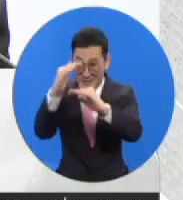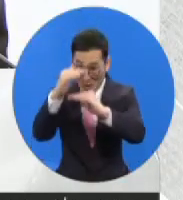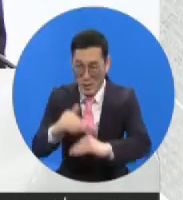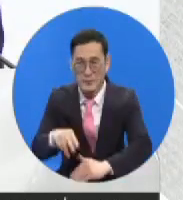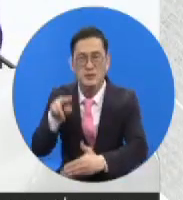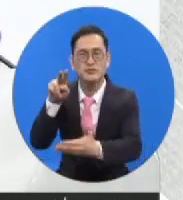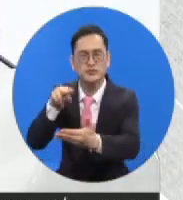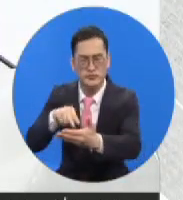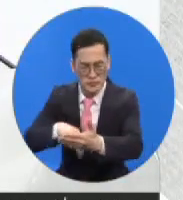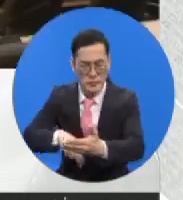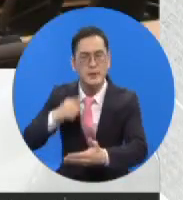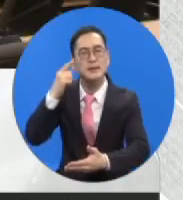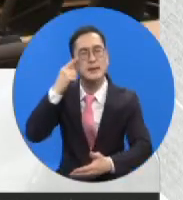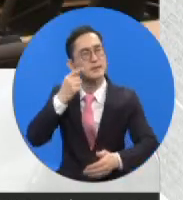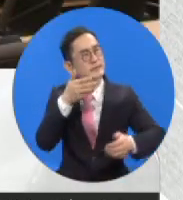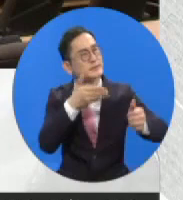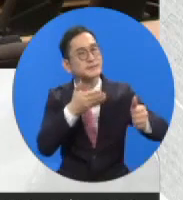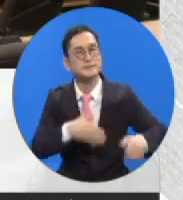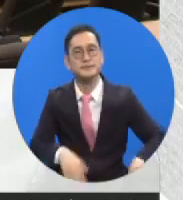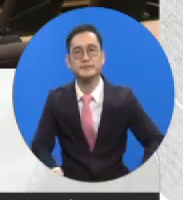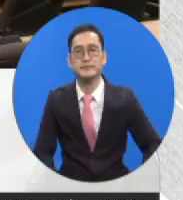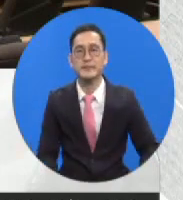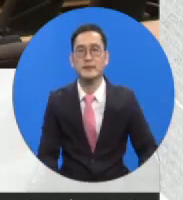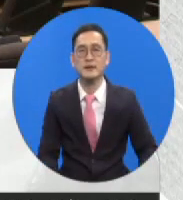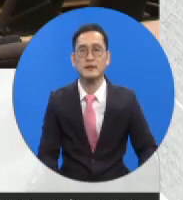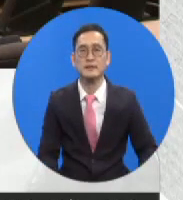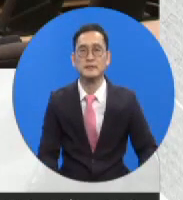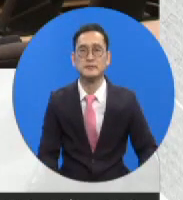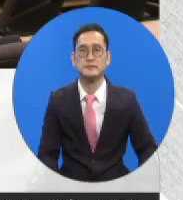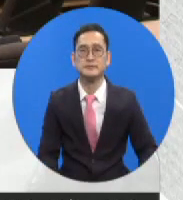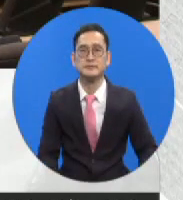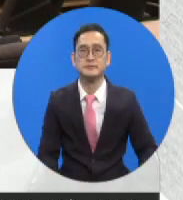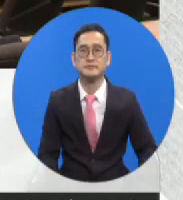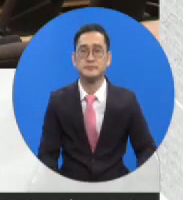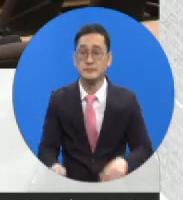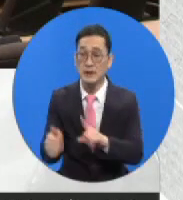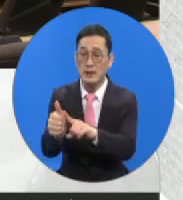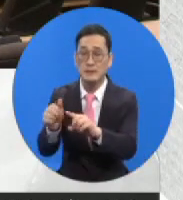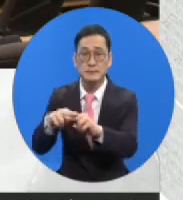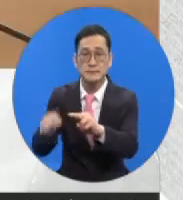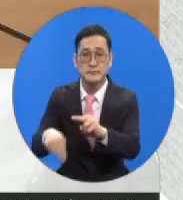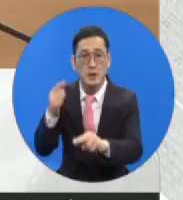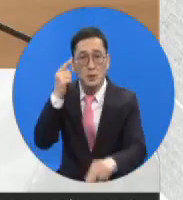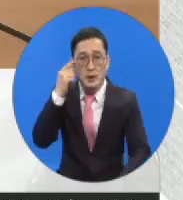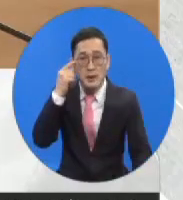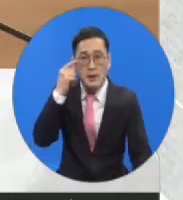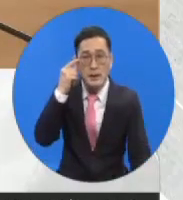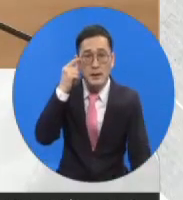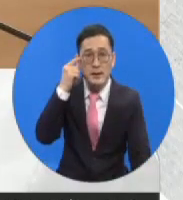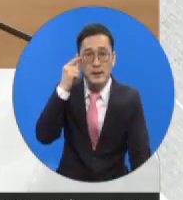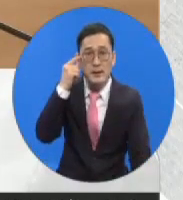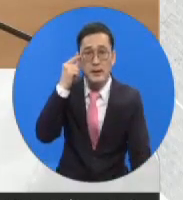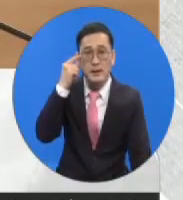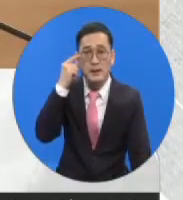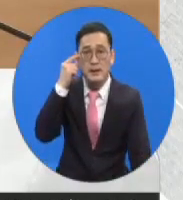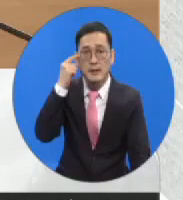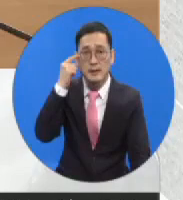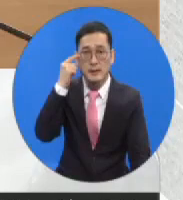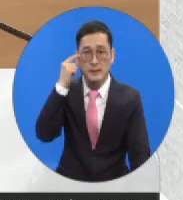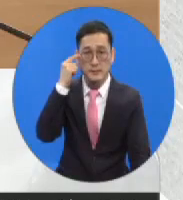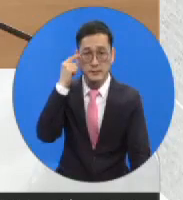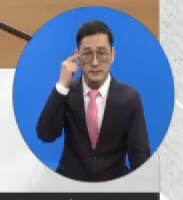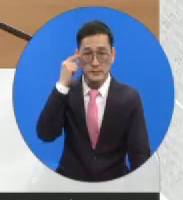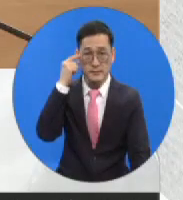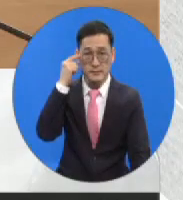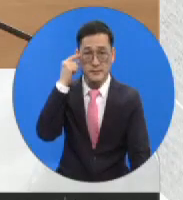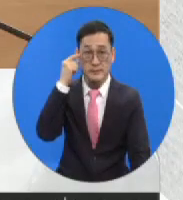그다음에 왜 그러면 이 박순철 검사장이 사표를 했을까? 그것도 우리 생각을 해봐야 돼요. 한마디로 말하면